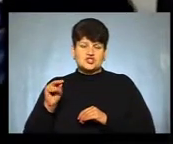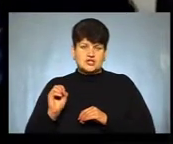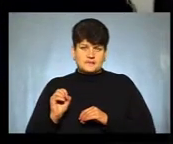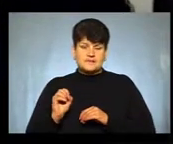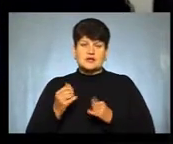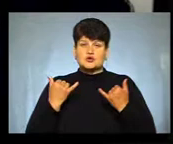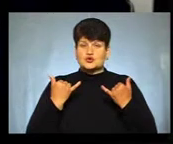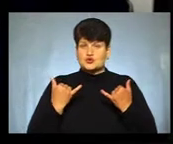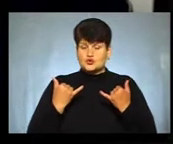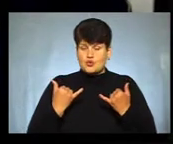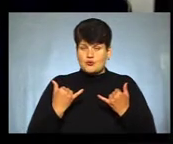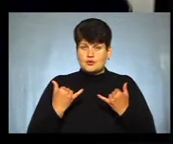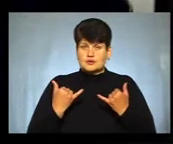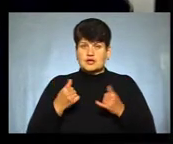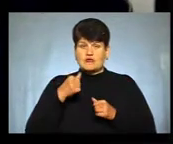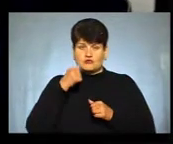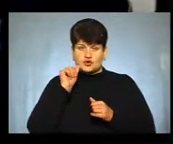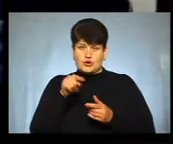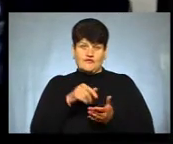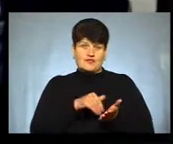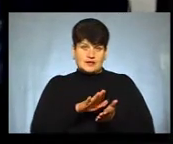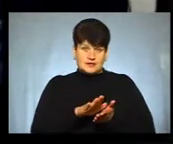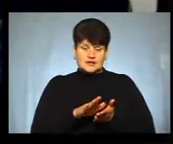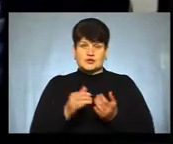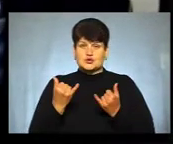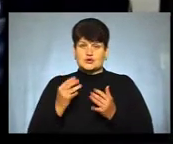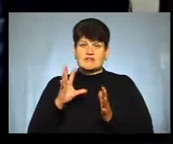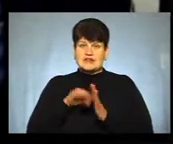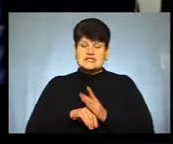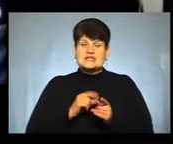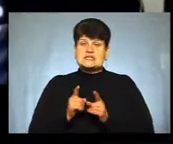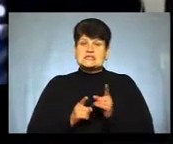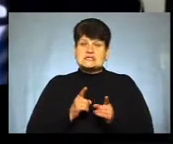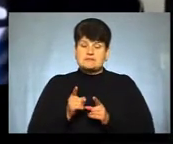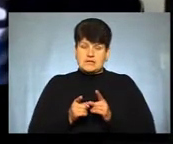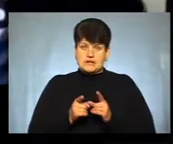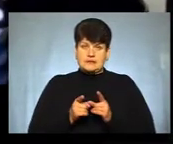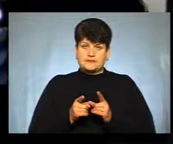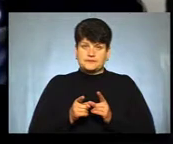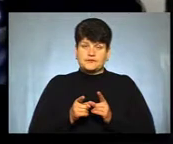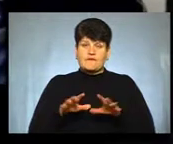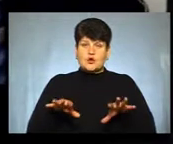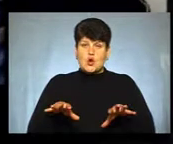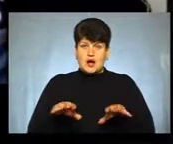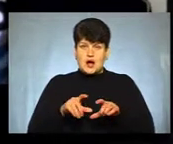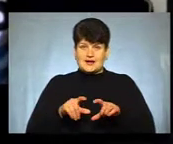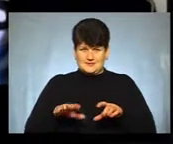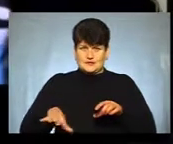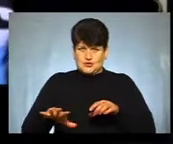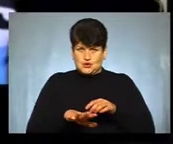Сьогодні вчора його відхилили, сьогодні вони вносили зміни в саму локацію об'єкта, тому